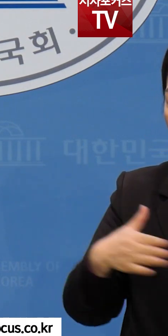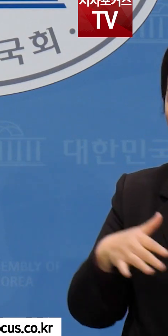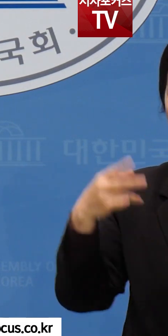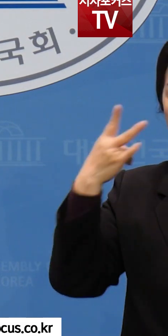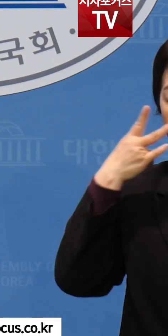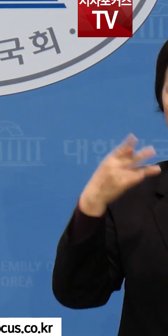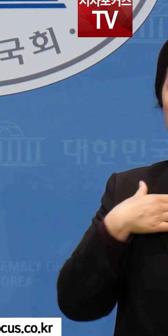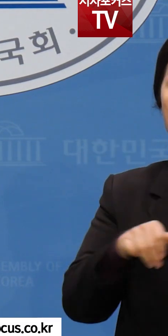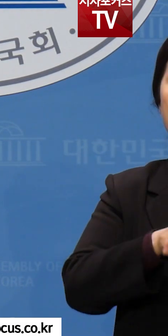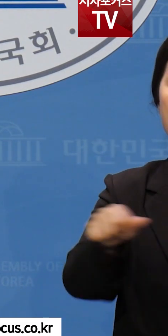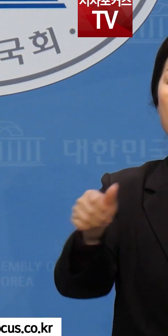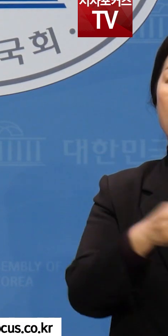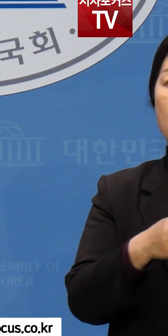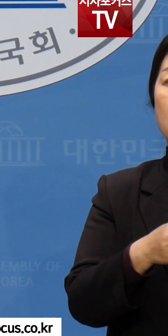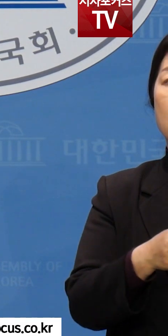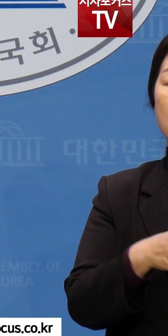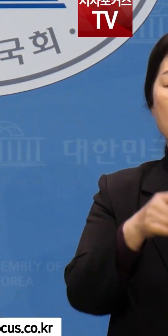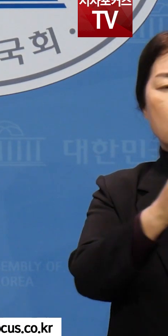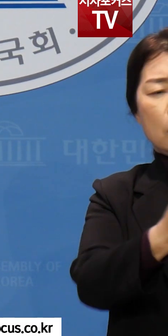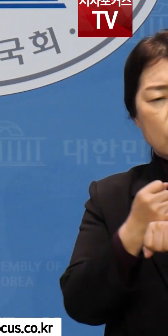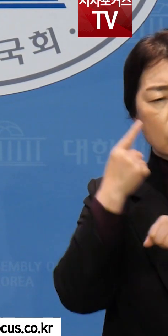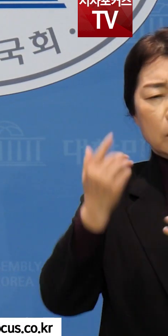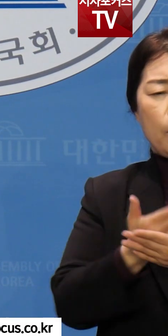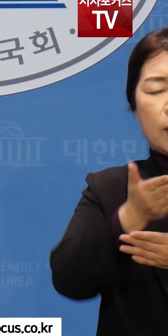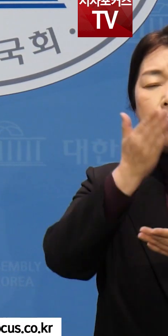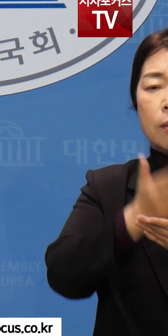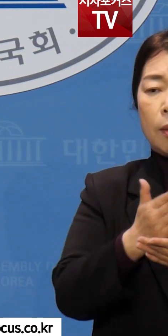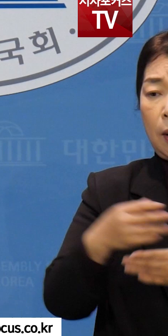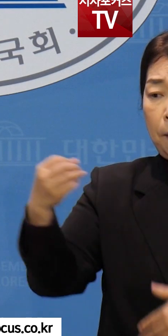연구개발 자체를 하지 말라는 민주당의 억지 요구에도